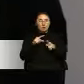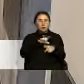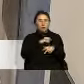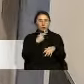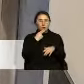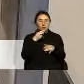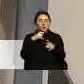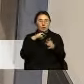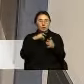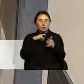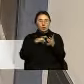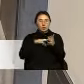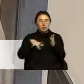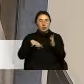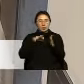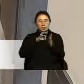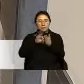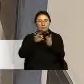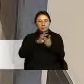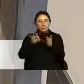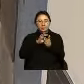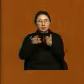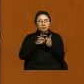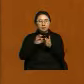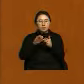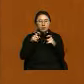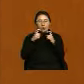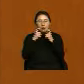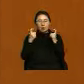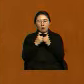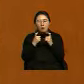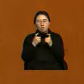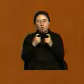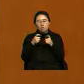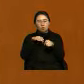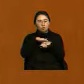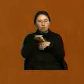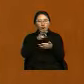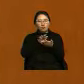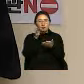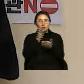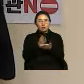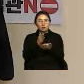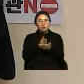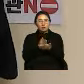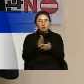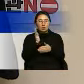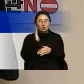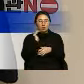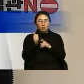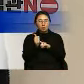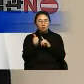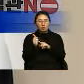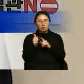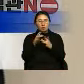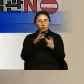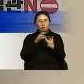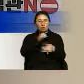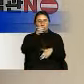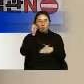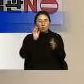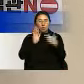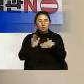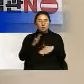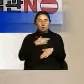혈세낭비 라며 민생 사업에 예산을 사용하라고 반발했습니다 당시 김 대통령에 당선된 후